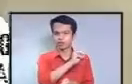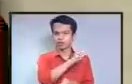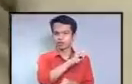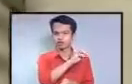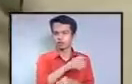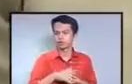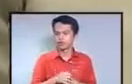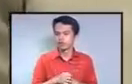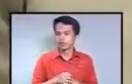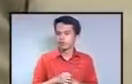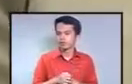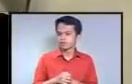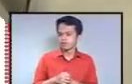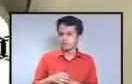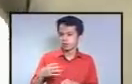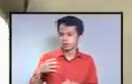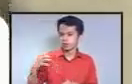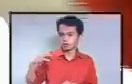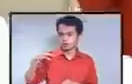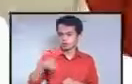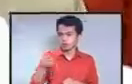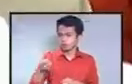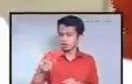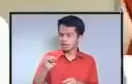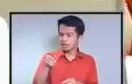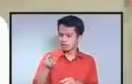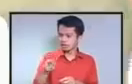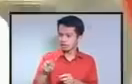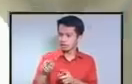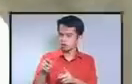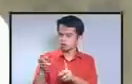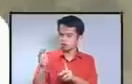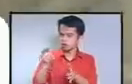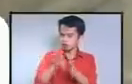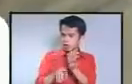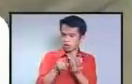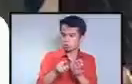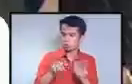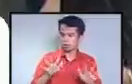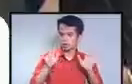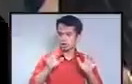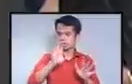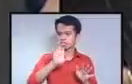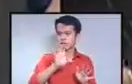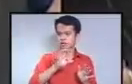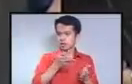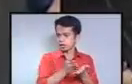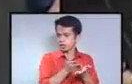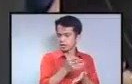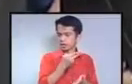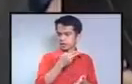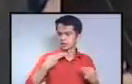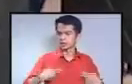believe, Chairman, that when you commit a heinous crime, you have given up your human rights? Every person